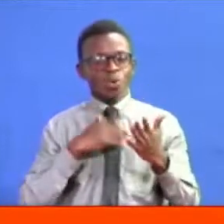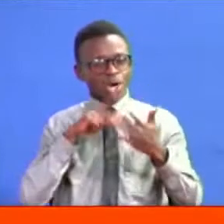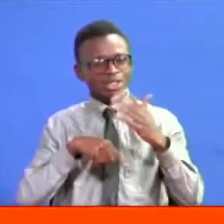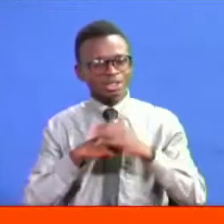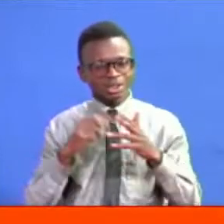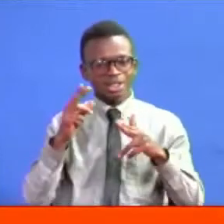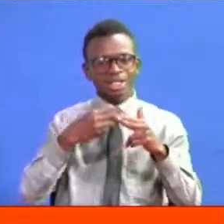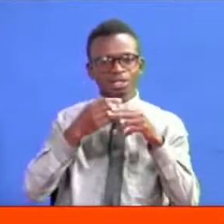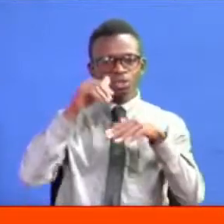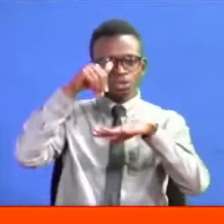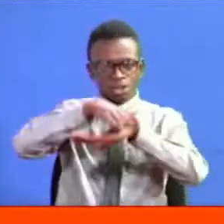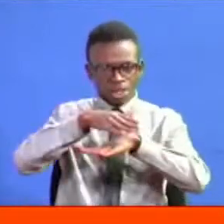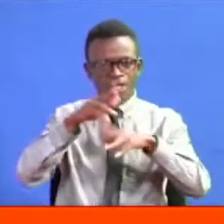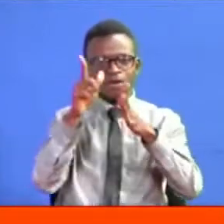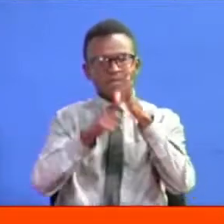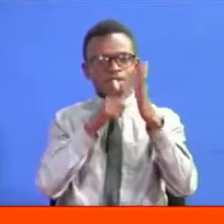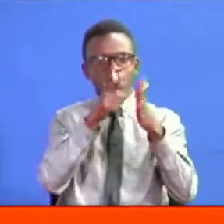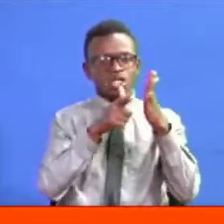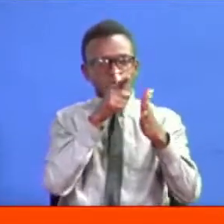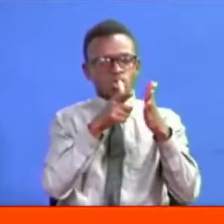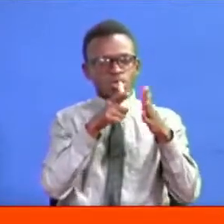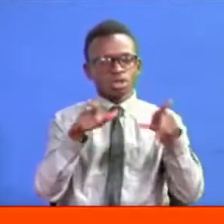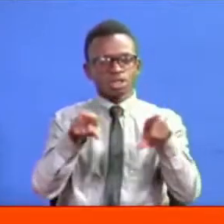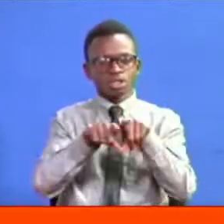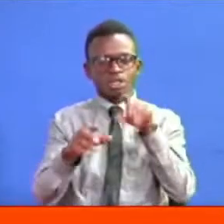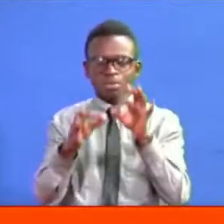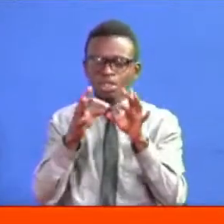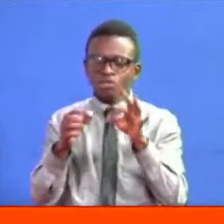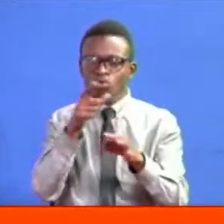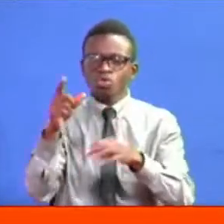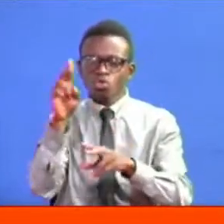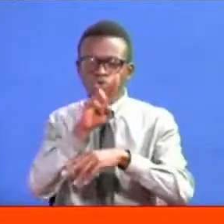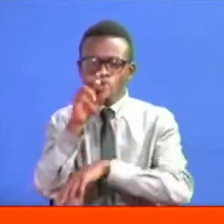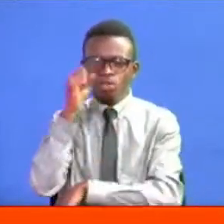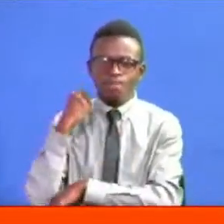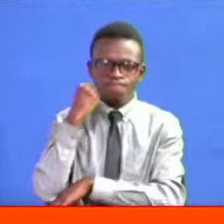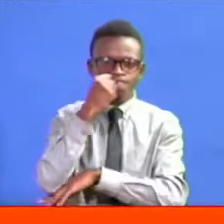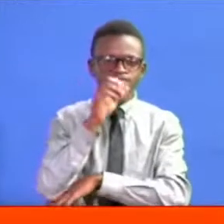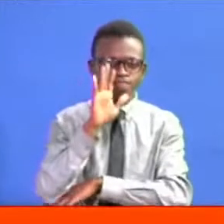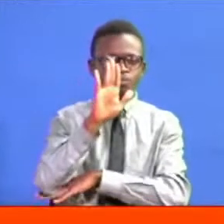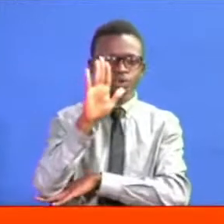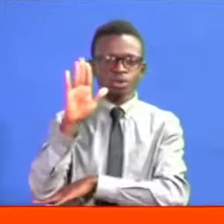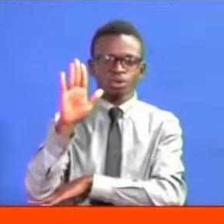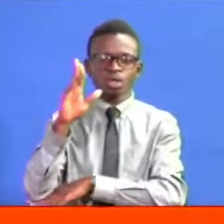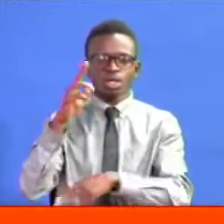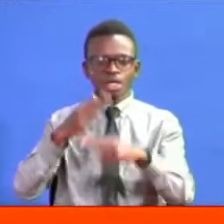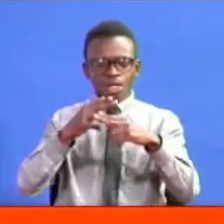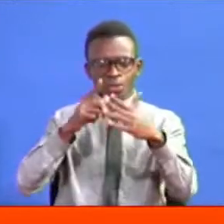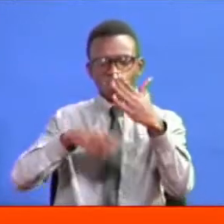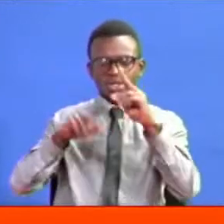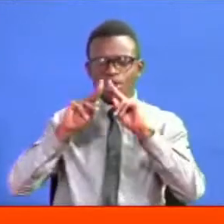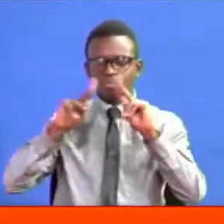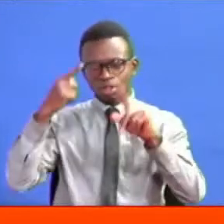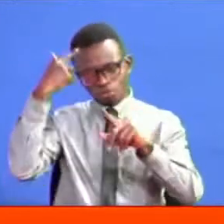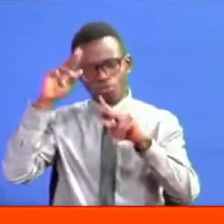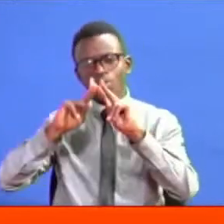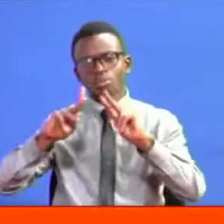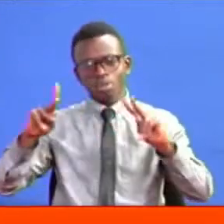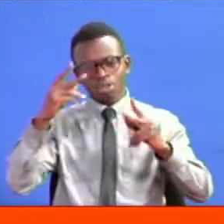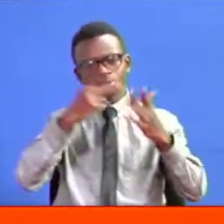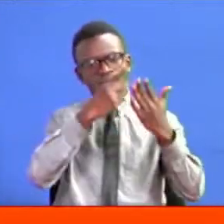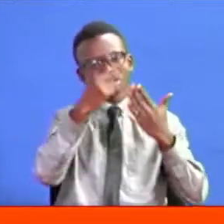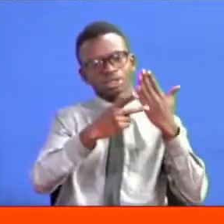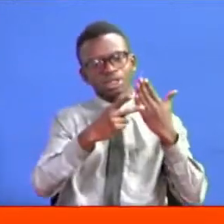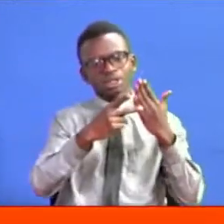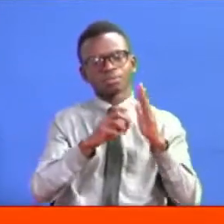video hiyo, na ukiweza utumie kipande chako cha gunia katika mradi huo unaoitwa Peace for Peace Initiative,